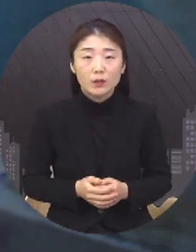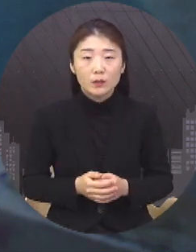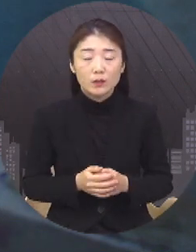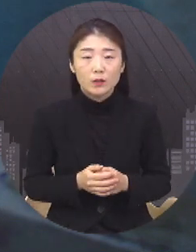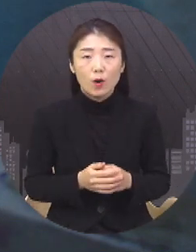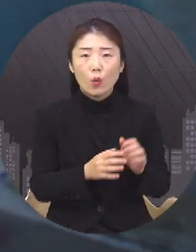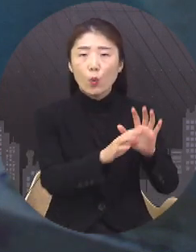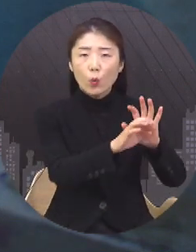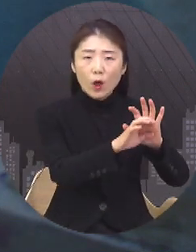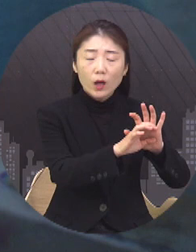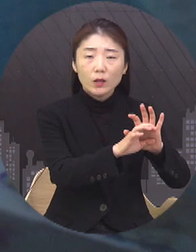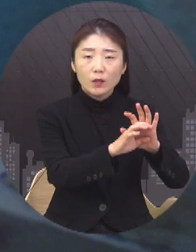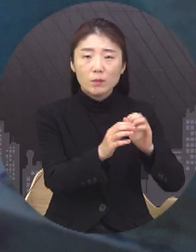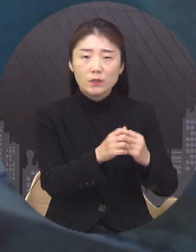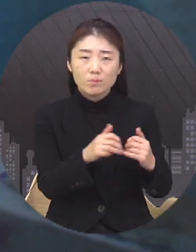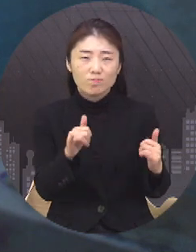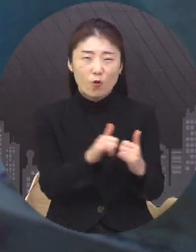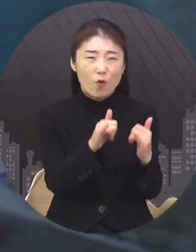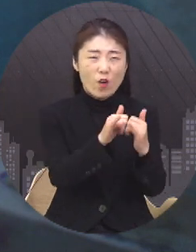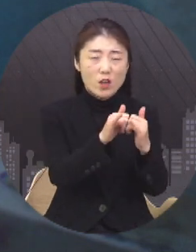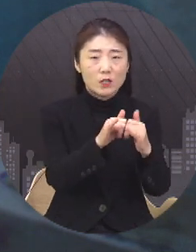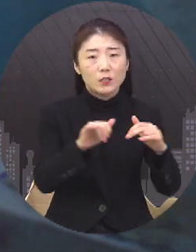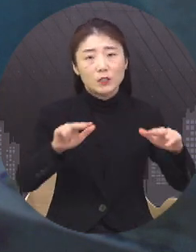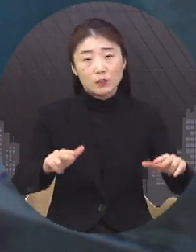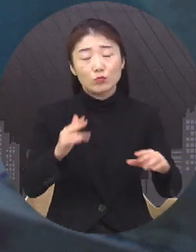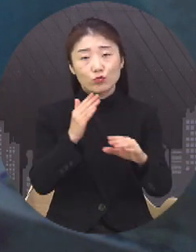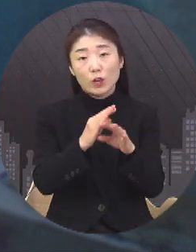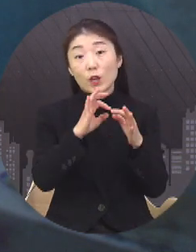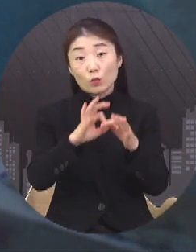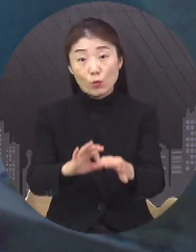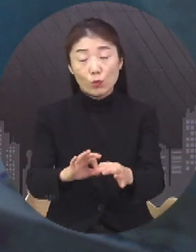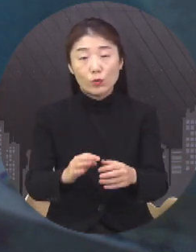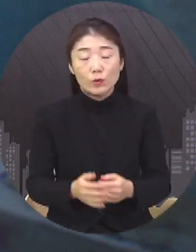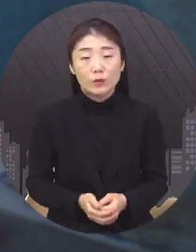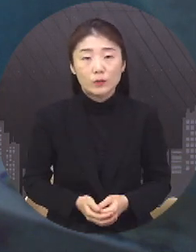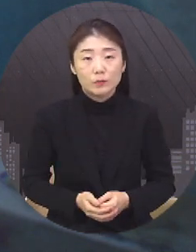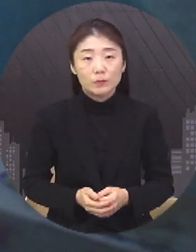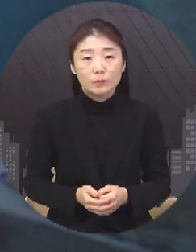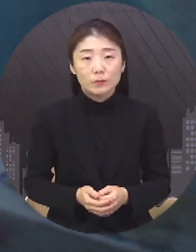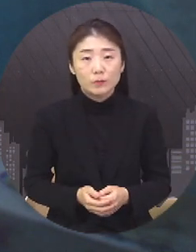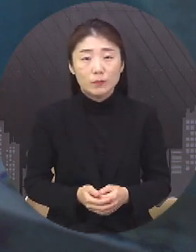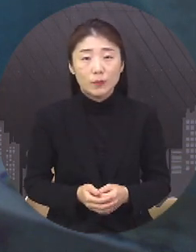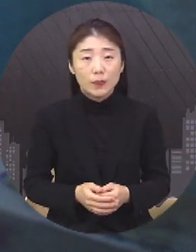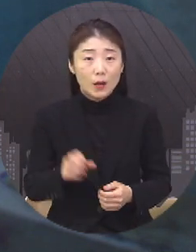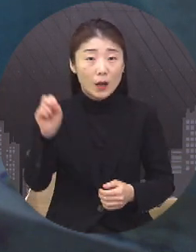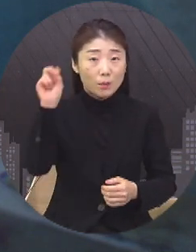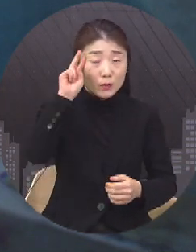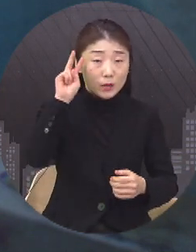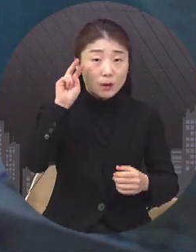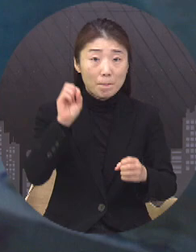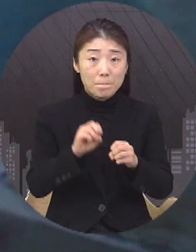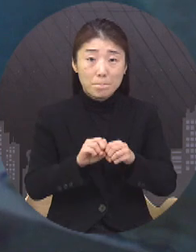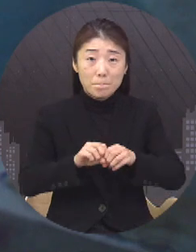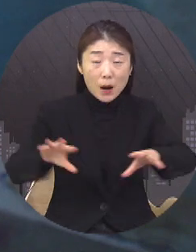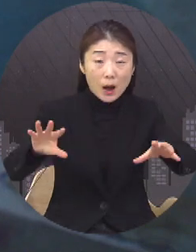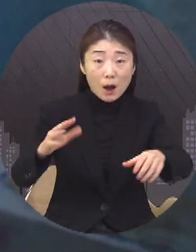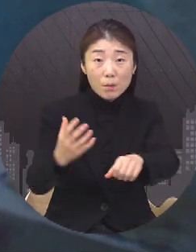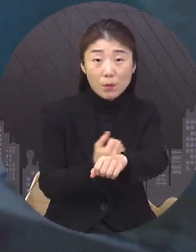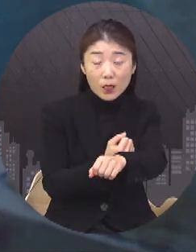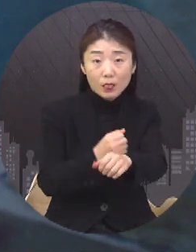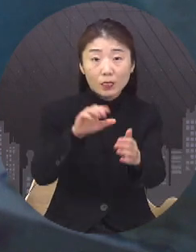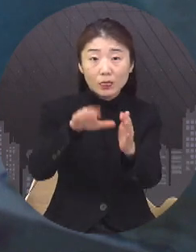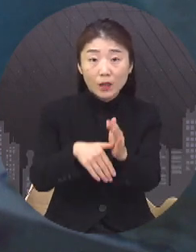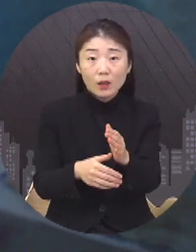아슬아슬한 줄다리기 는 지금도 진행중입니다 이런 줄다리기를 한 순간 무너뜨린 일도 있었는데요